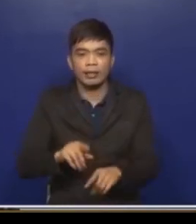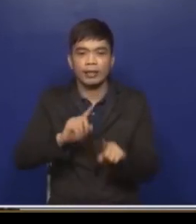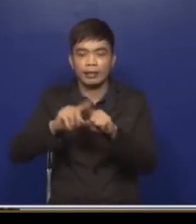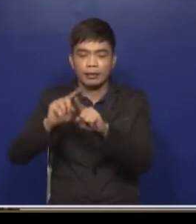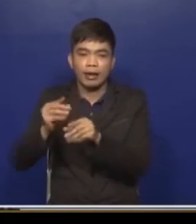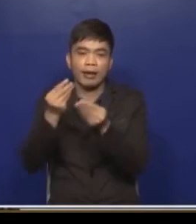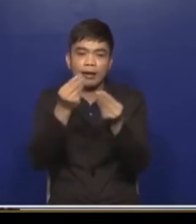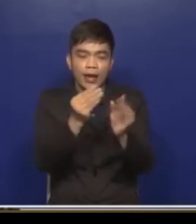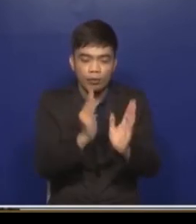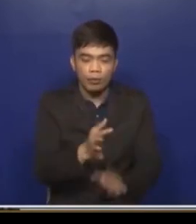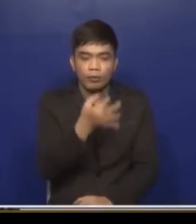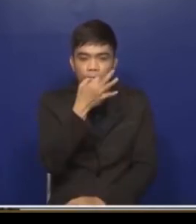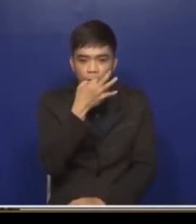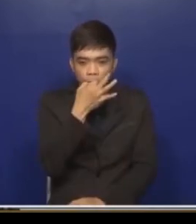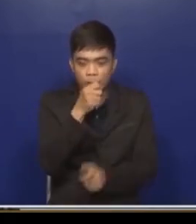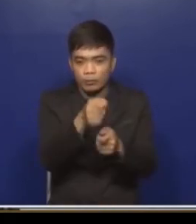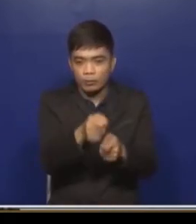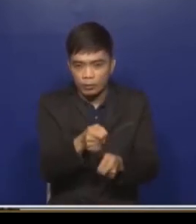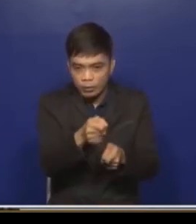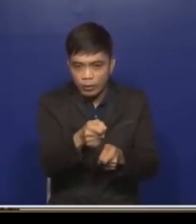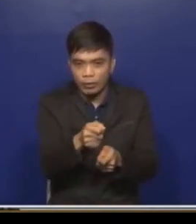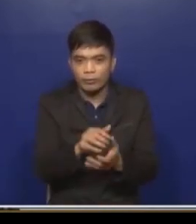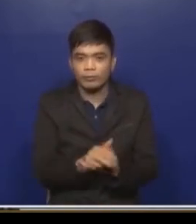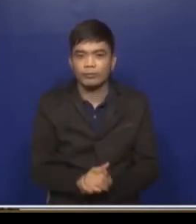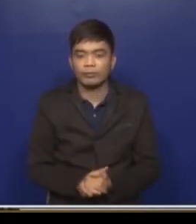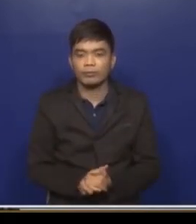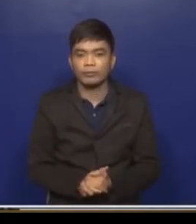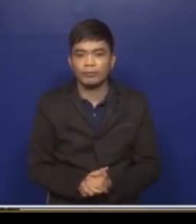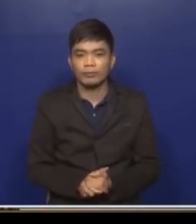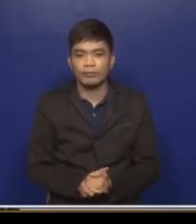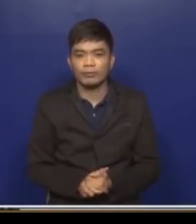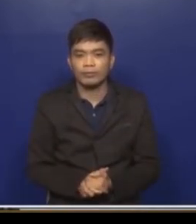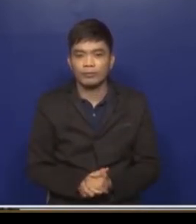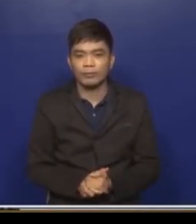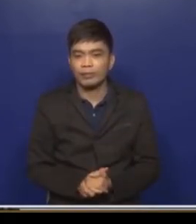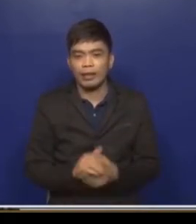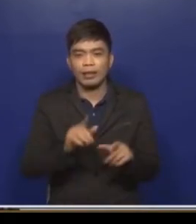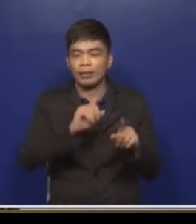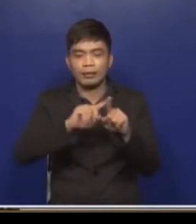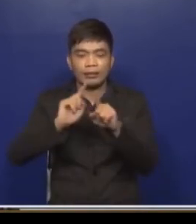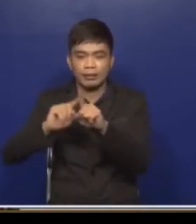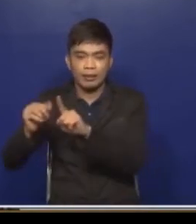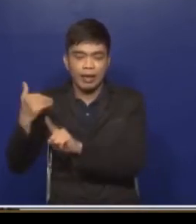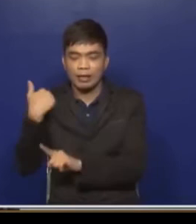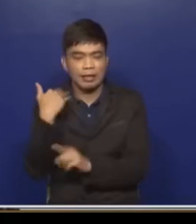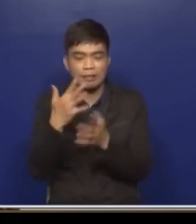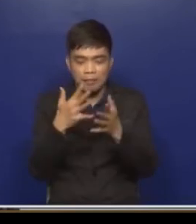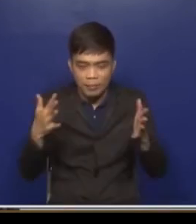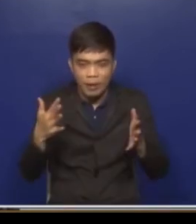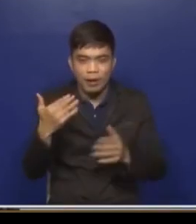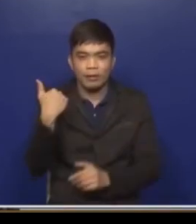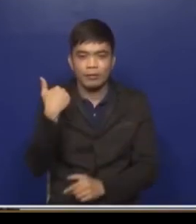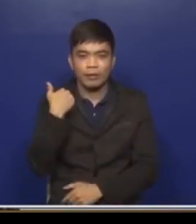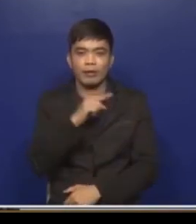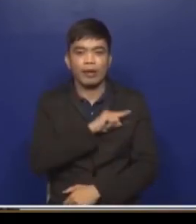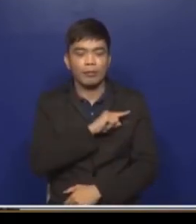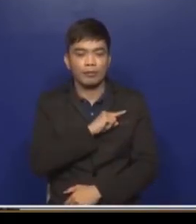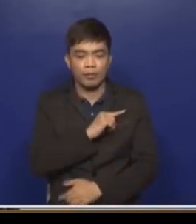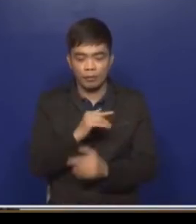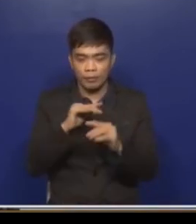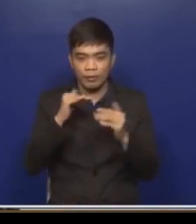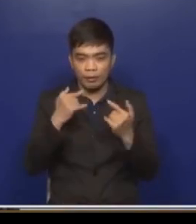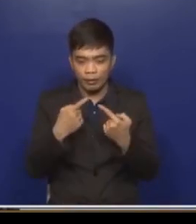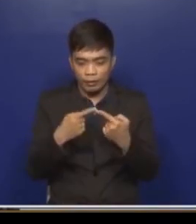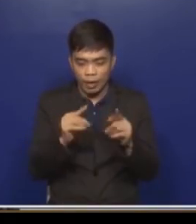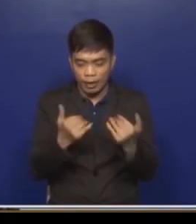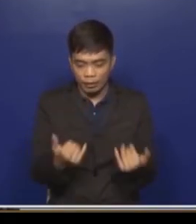แล้วเนี่ย ก็อย่างทำหน้าที่อกหายอย่างให้พน้องเกศกรแต่ในขณะนี้